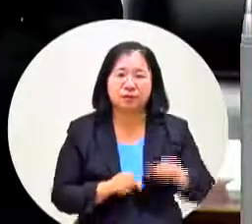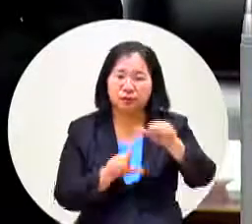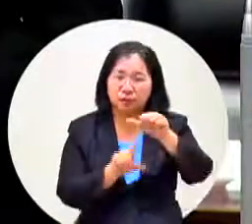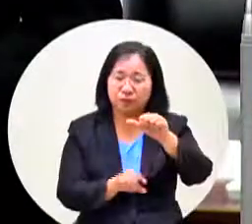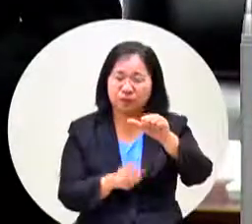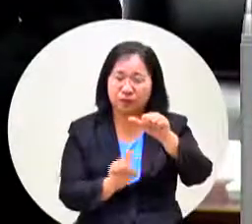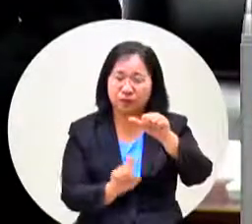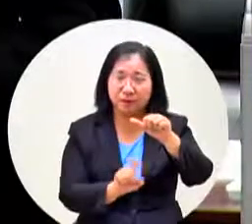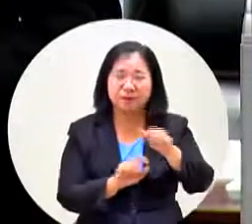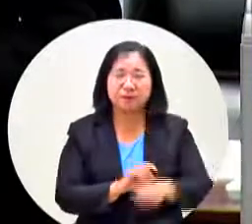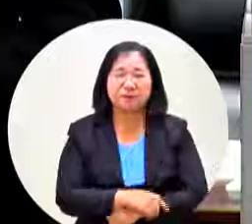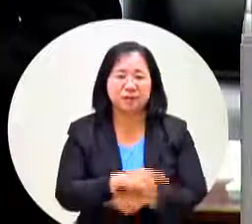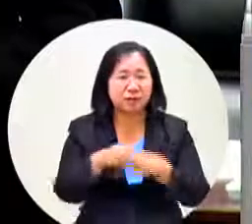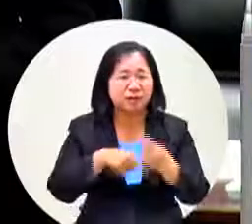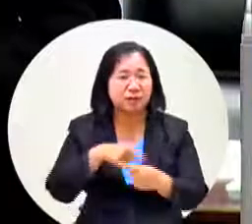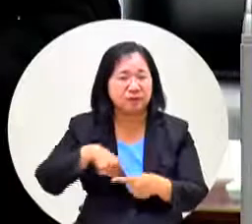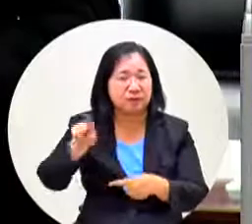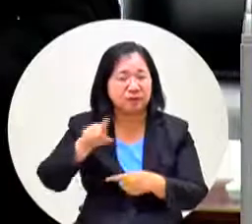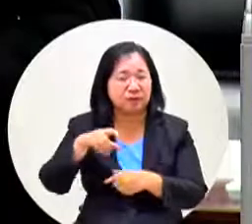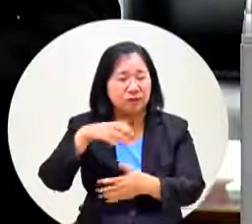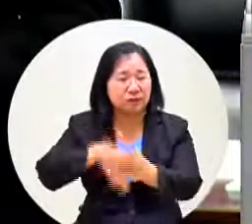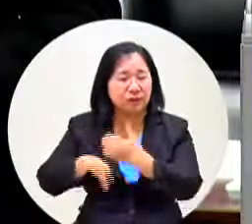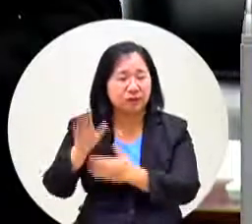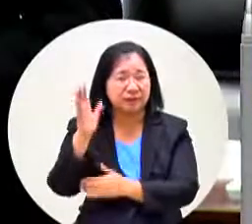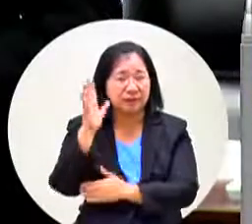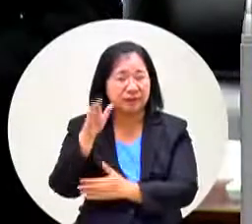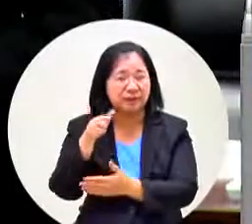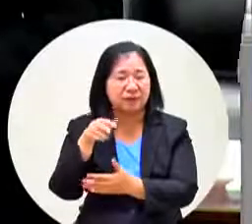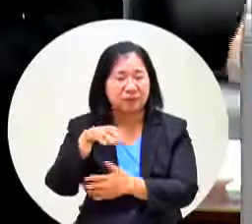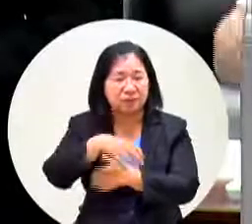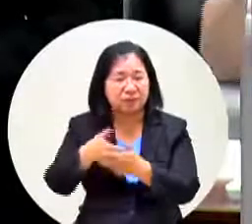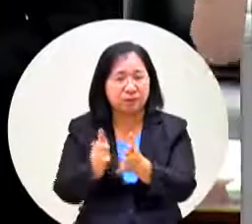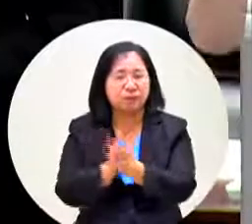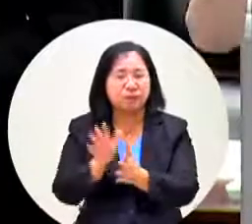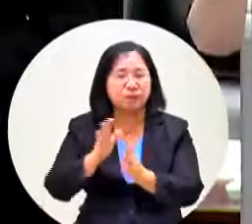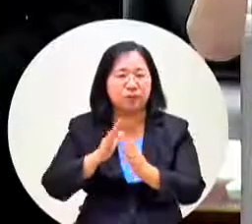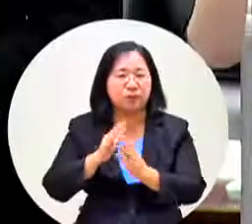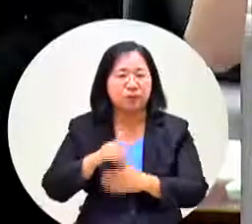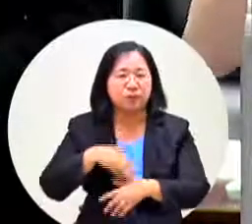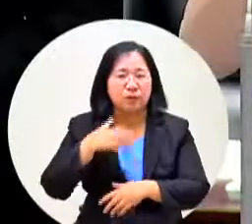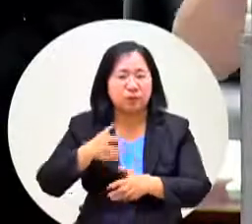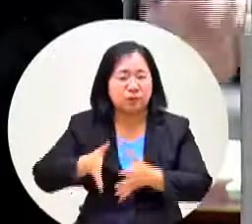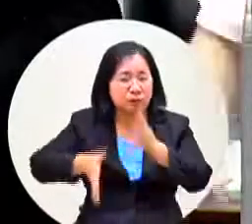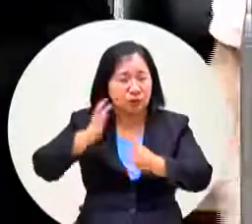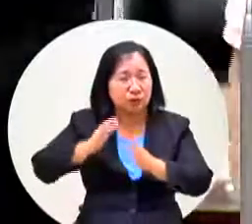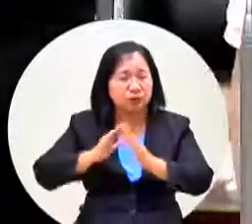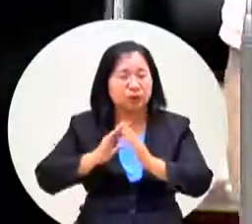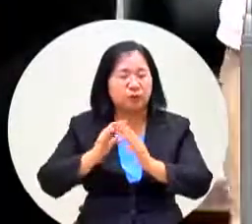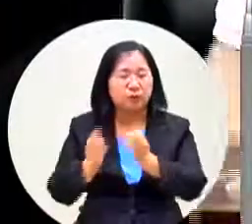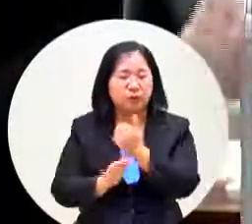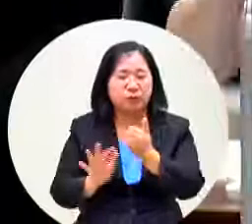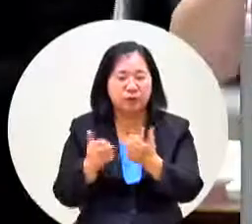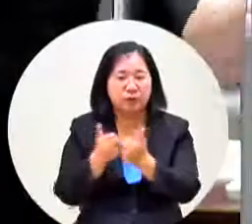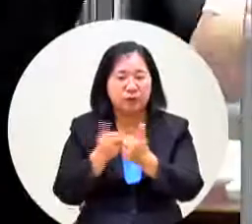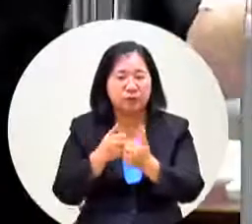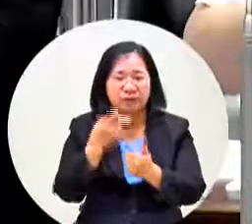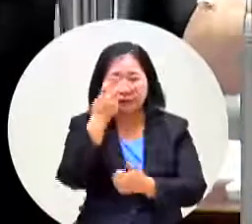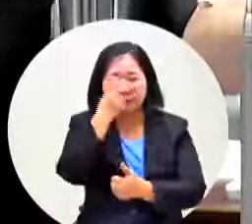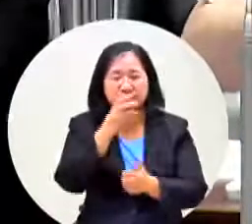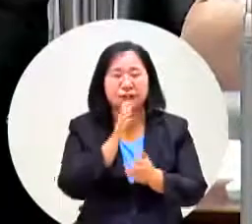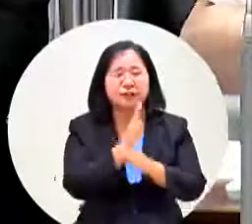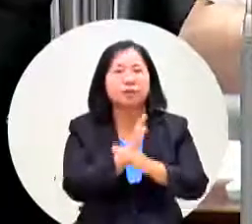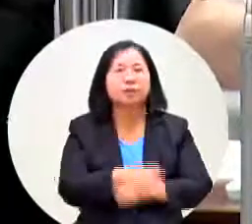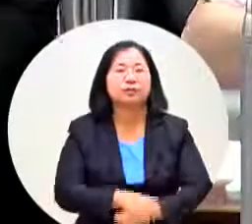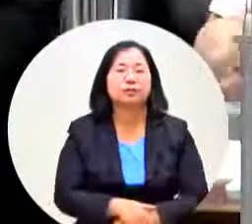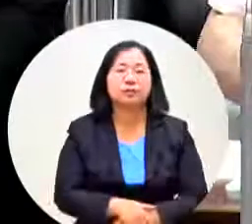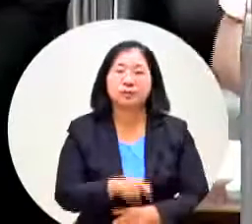个工展哈。啊，目前因为有几挂申请案件的迄个。案件我那边5月10号已经转到内政